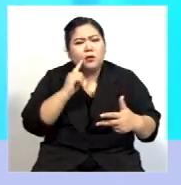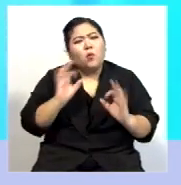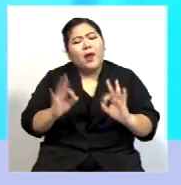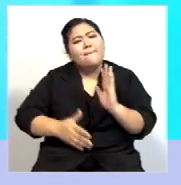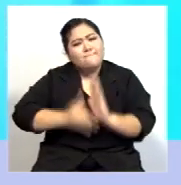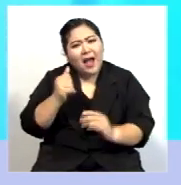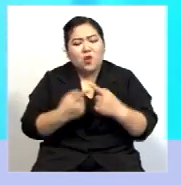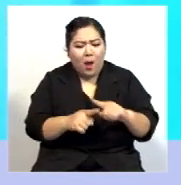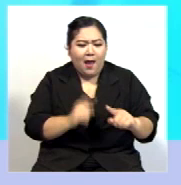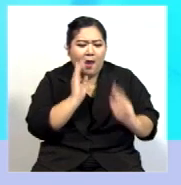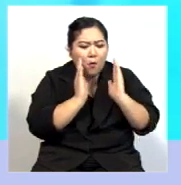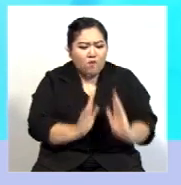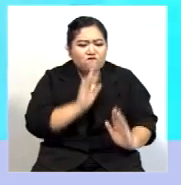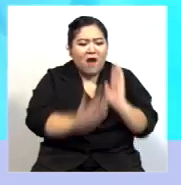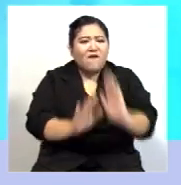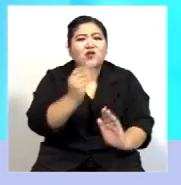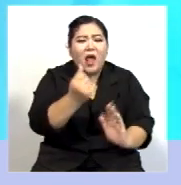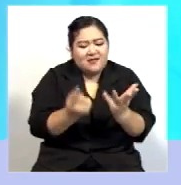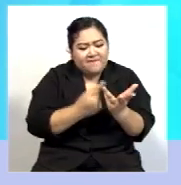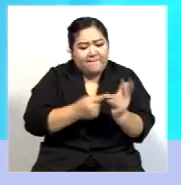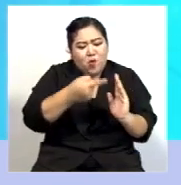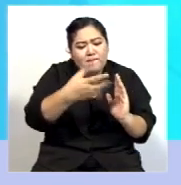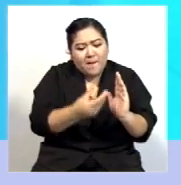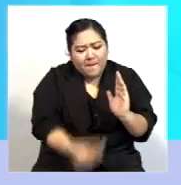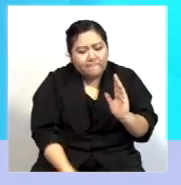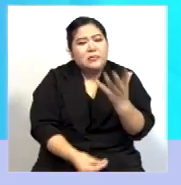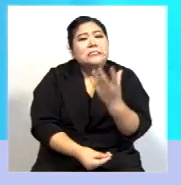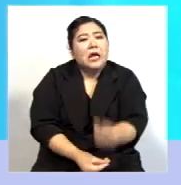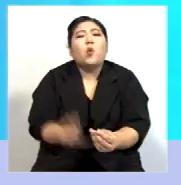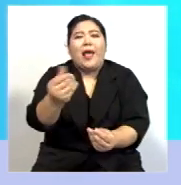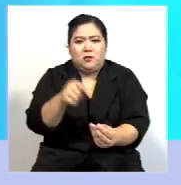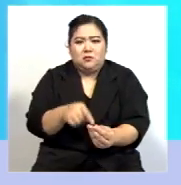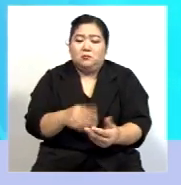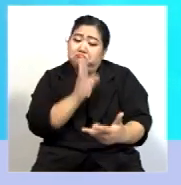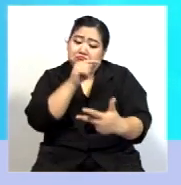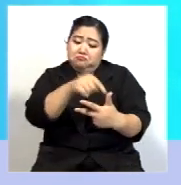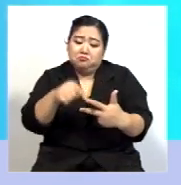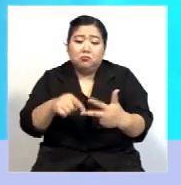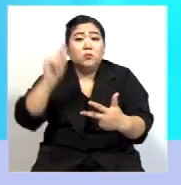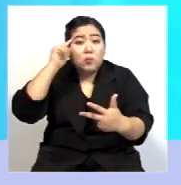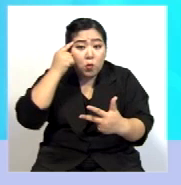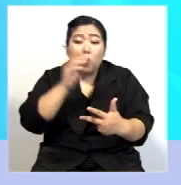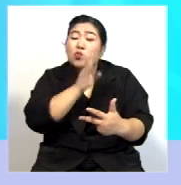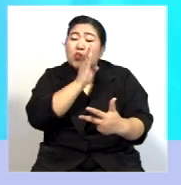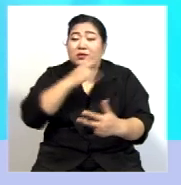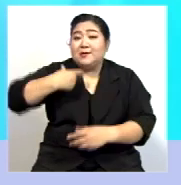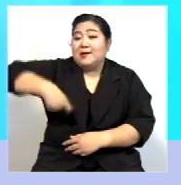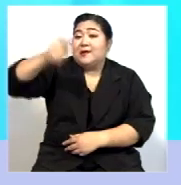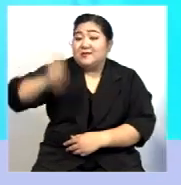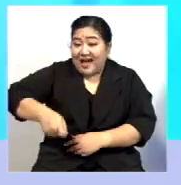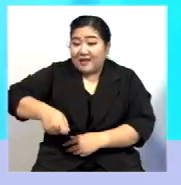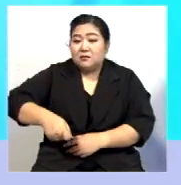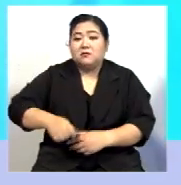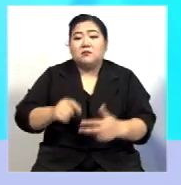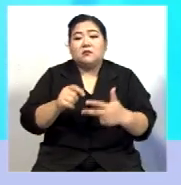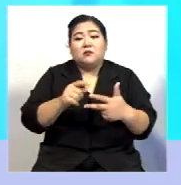ซึ่งจะถือเป็นการวางบรรทัดฐานใหม่ทั้งนี้หากศาลวินิจฉัยว่าตกไปทั้งฉบับหรือให้ผ่